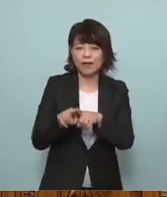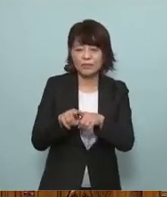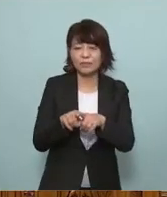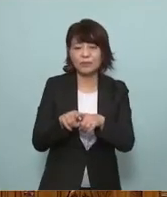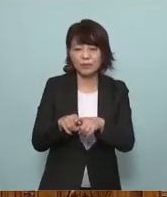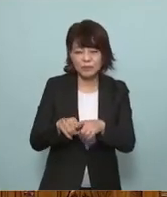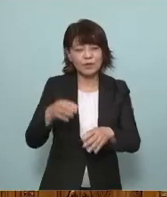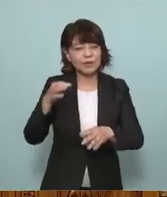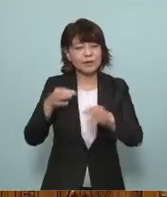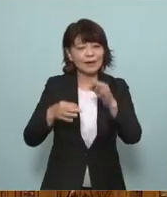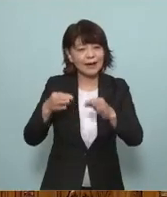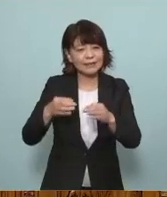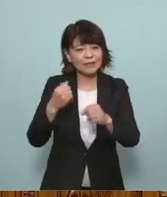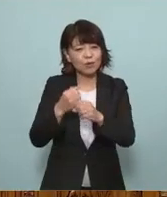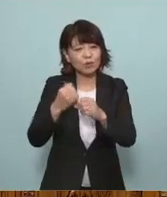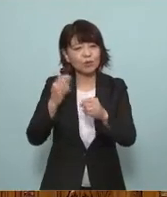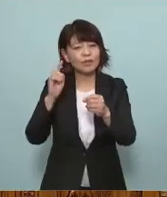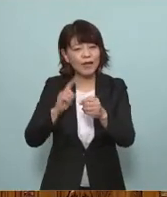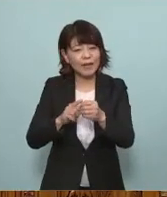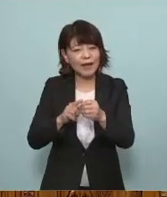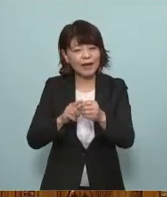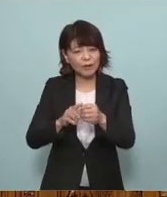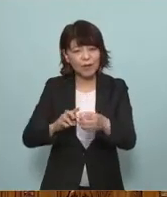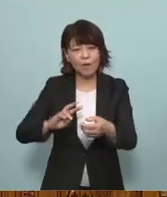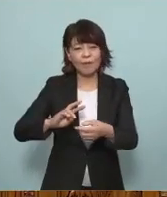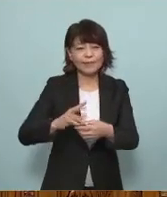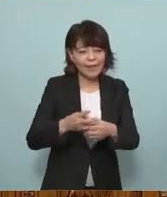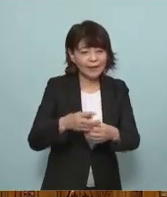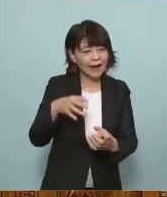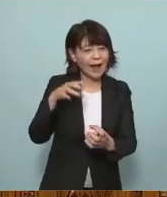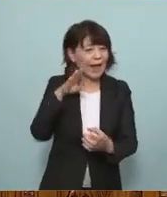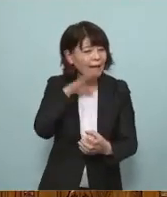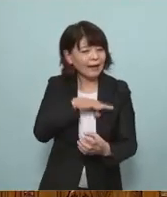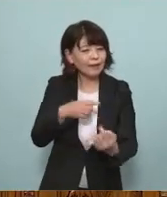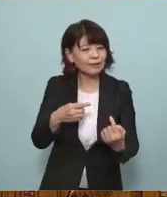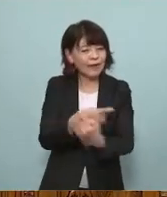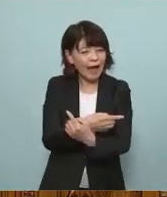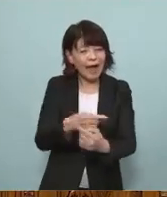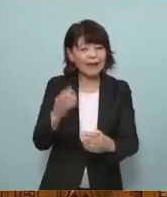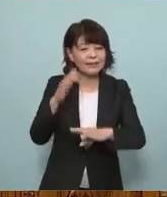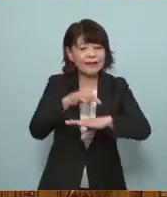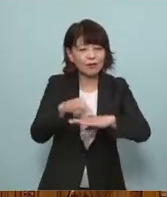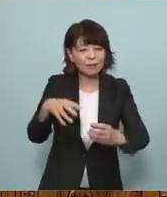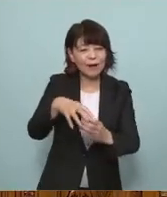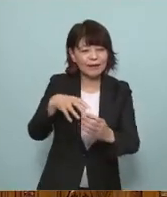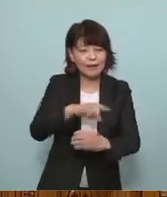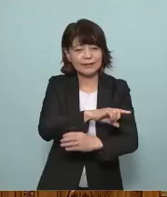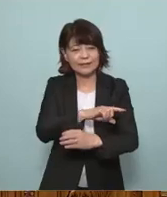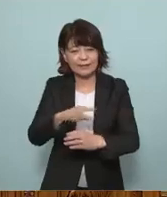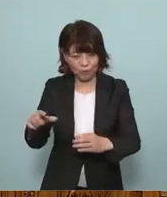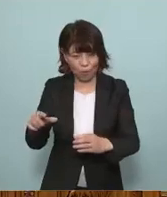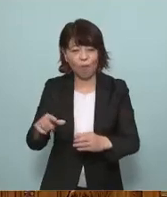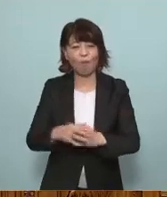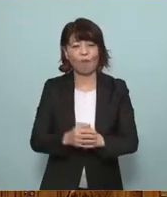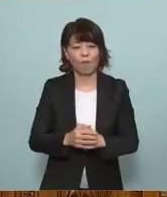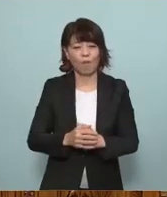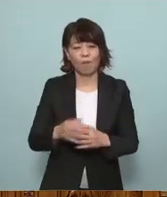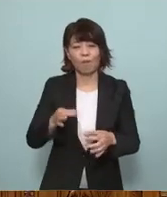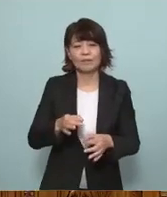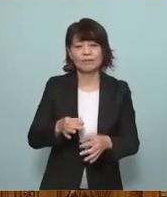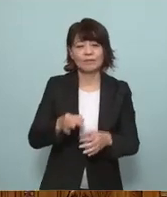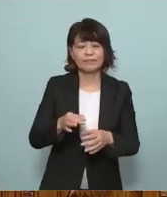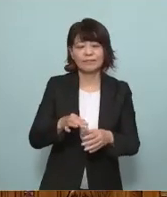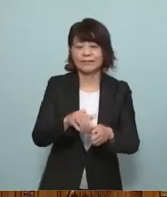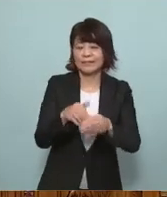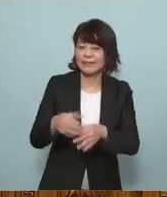価値創造のための転嫁円滑化施策パッケージに基づく取り組みを進めるなど、賃上げに向けた環境を整えて